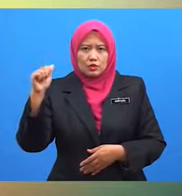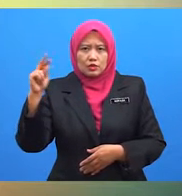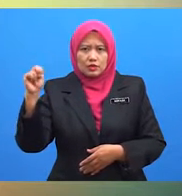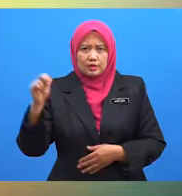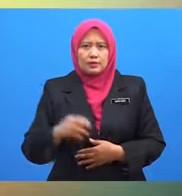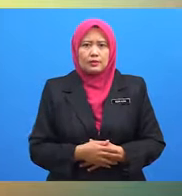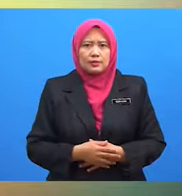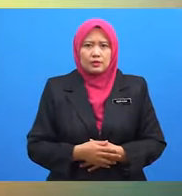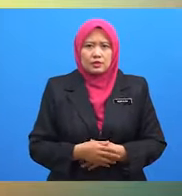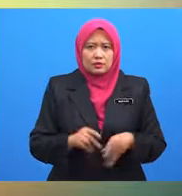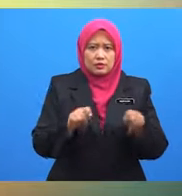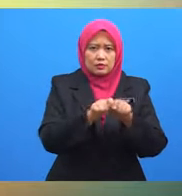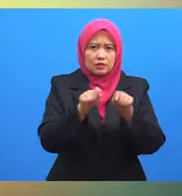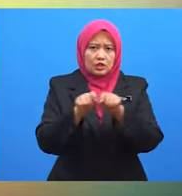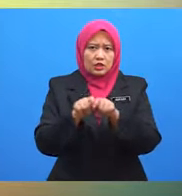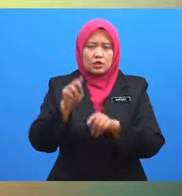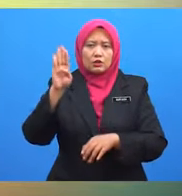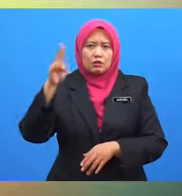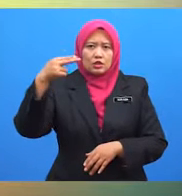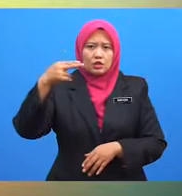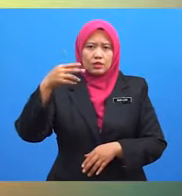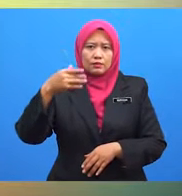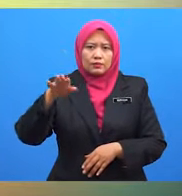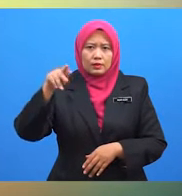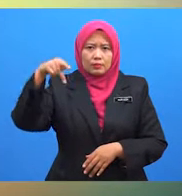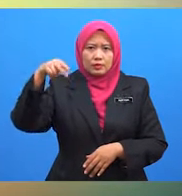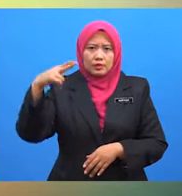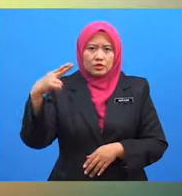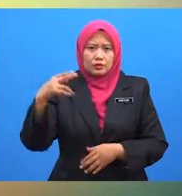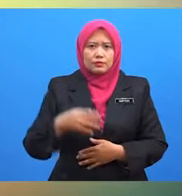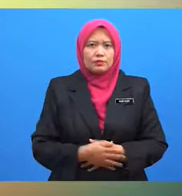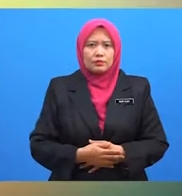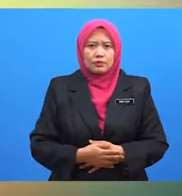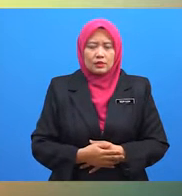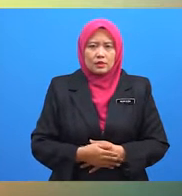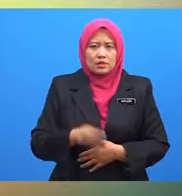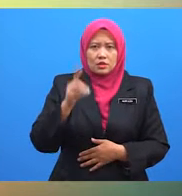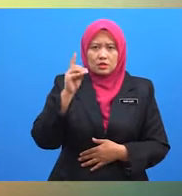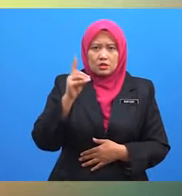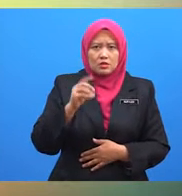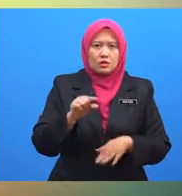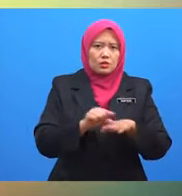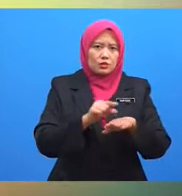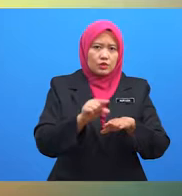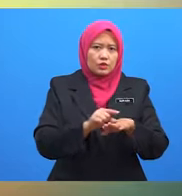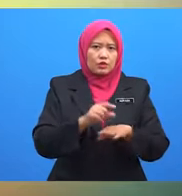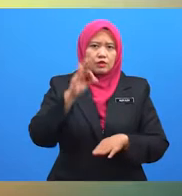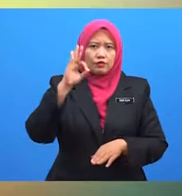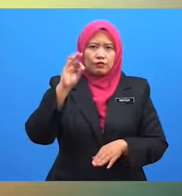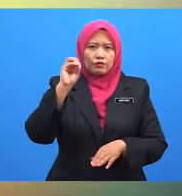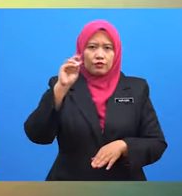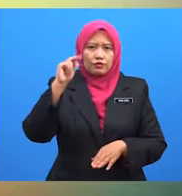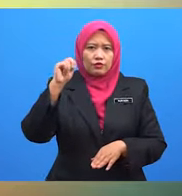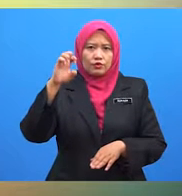Menggunakan fonem W, geluncuran W pada beberapa perkataan yang sekarang menggunakan fonem